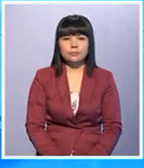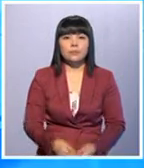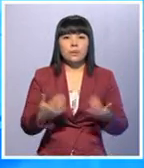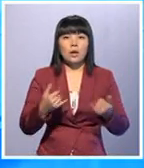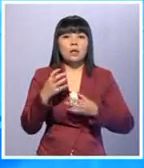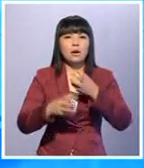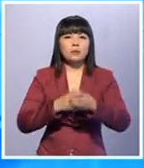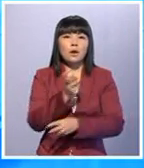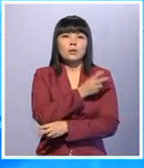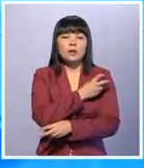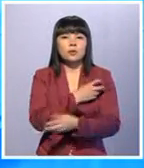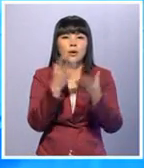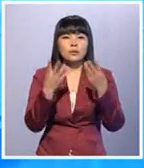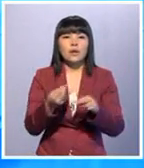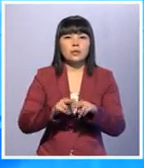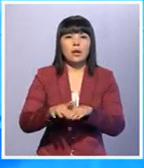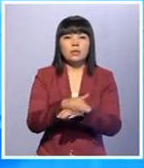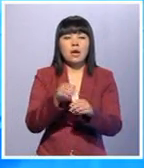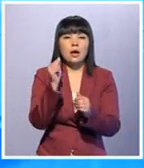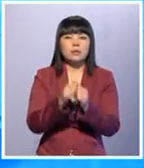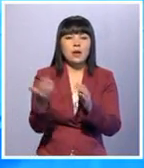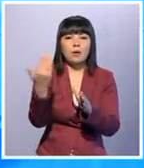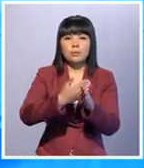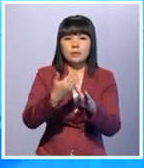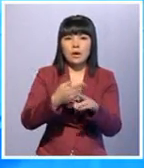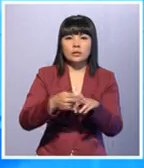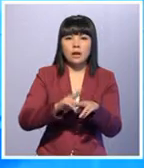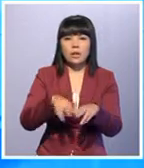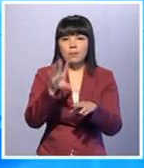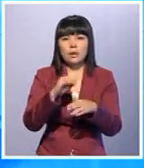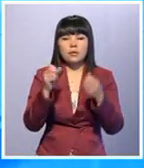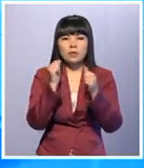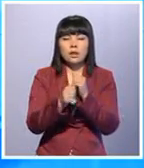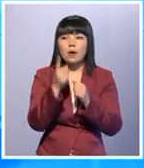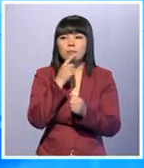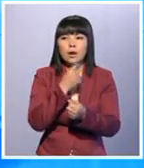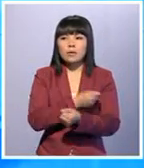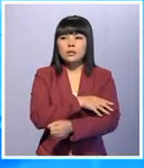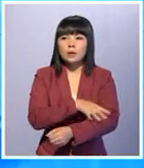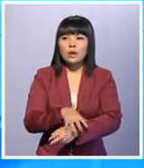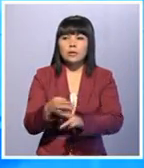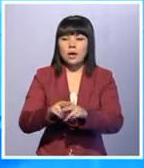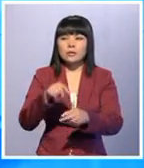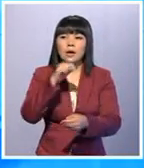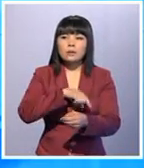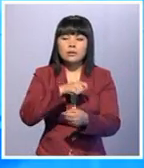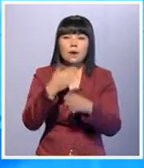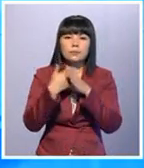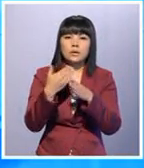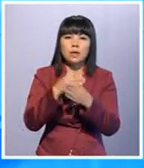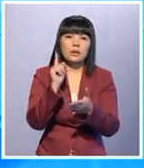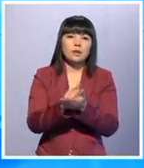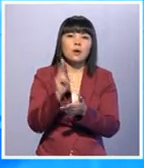Бүгін бүкіл әлемдік донорлар күні. Дүниежүзінің әрбір үшінші тұрғыны ғұмырында кем дегенде бір мәрте қан құйдыруға мәжбүр. Сондықтан бұл ақсыз